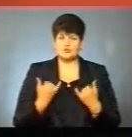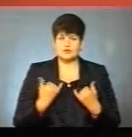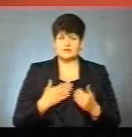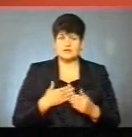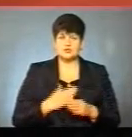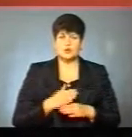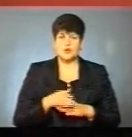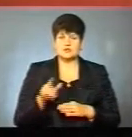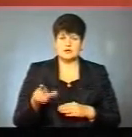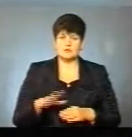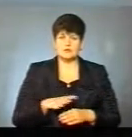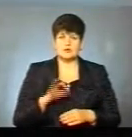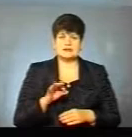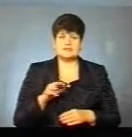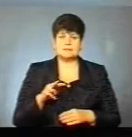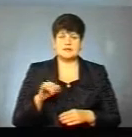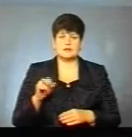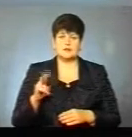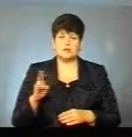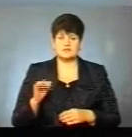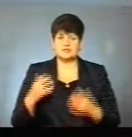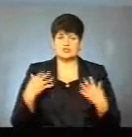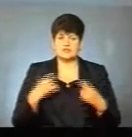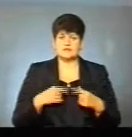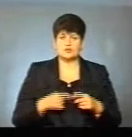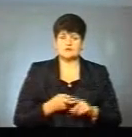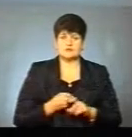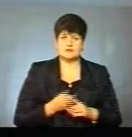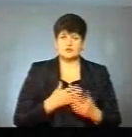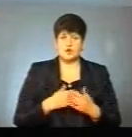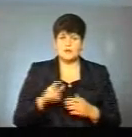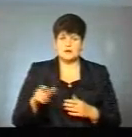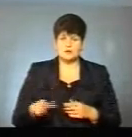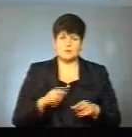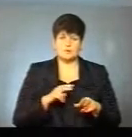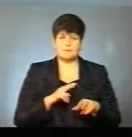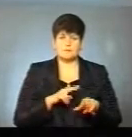наших гостях була Олеся Мілковська, начальниця відділу зв'язків з громадськістю управління